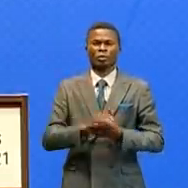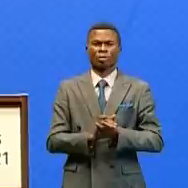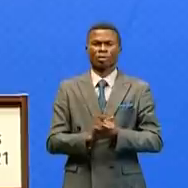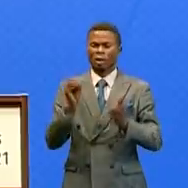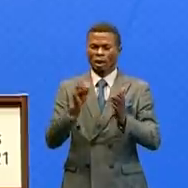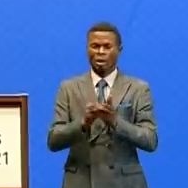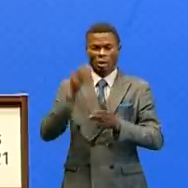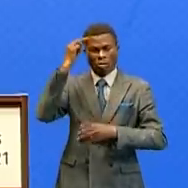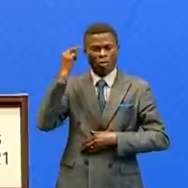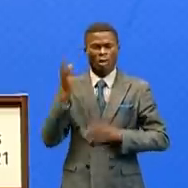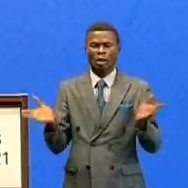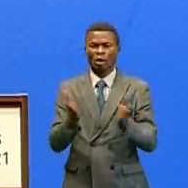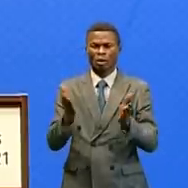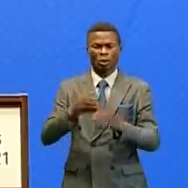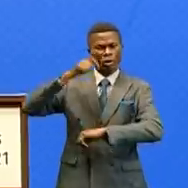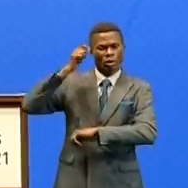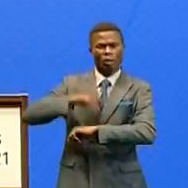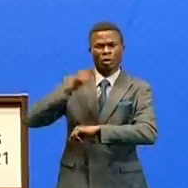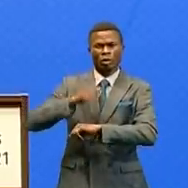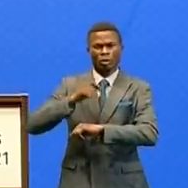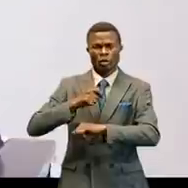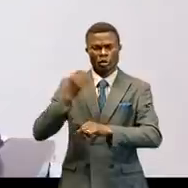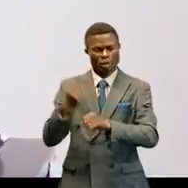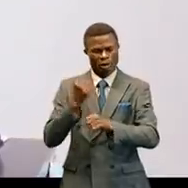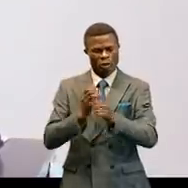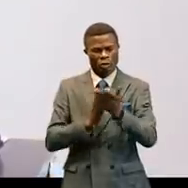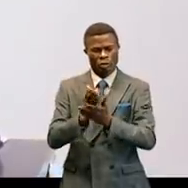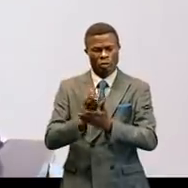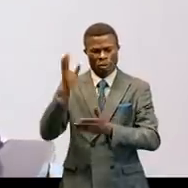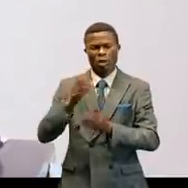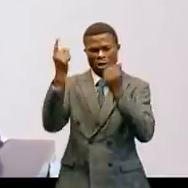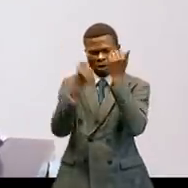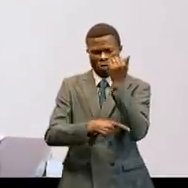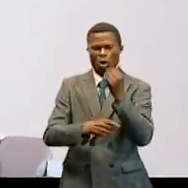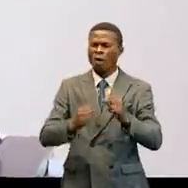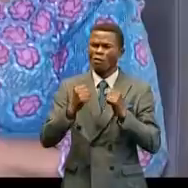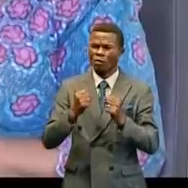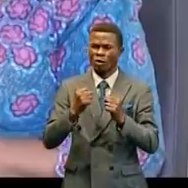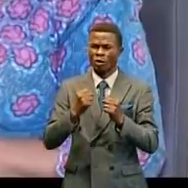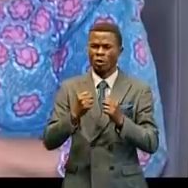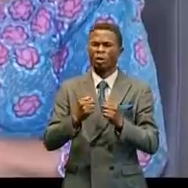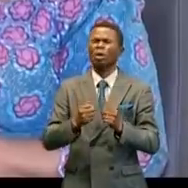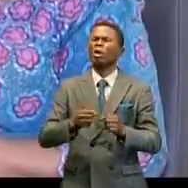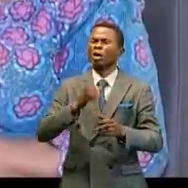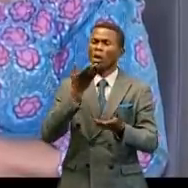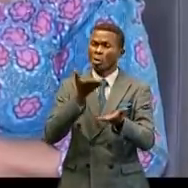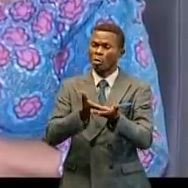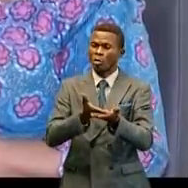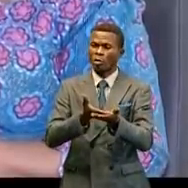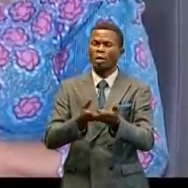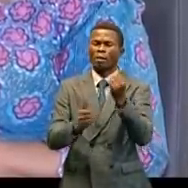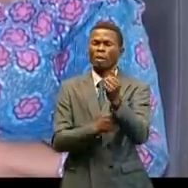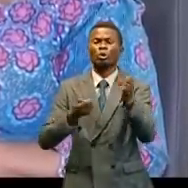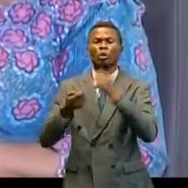Il a encouragé la justice à faire son travail afin de sanctionner sévèrement et de manière exemplaire les